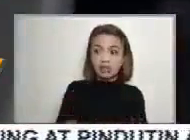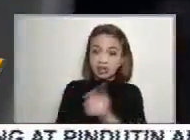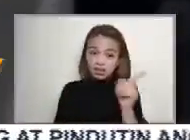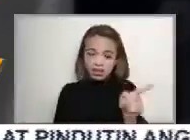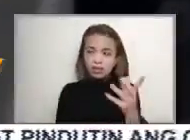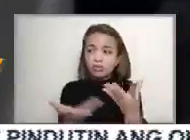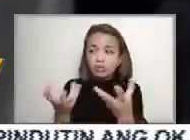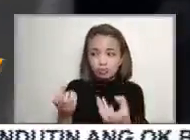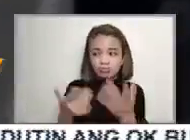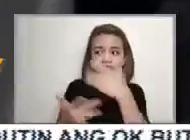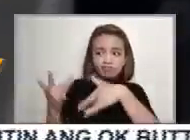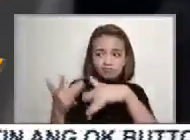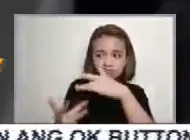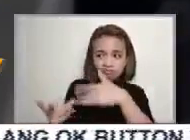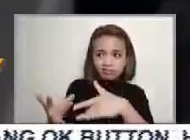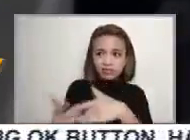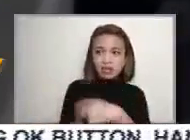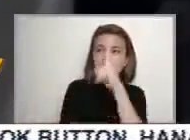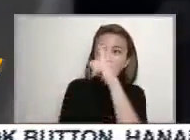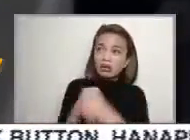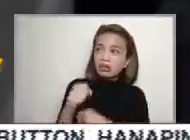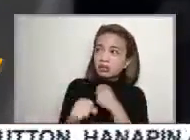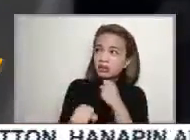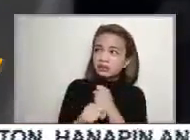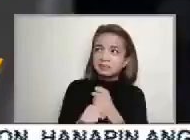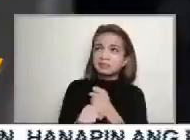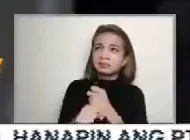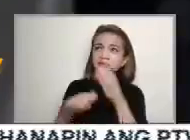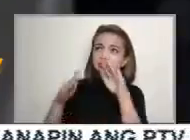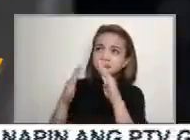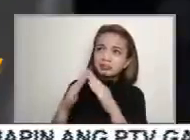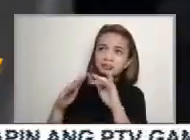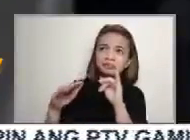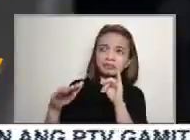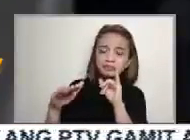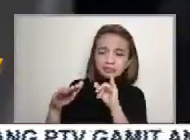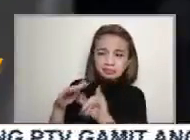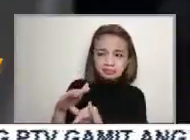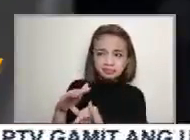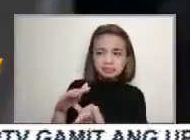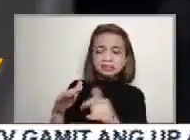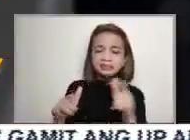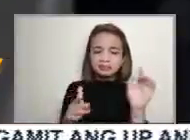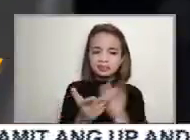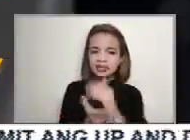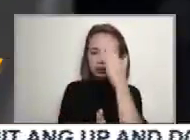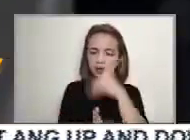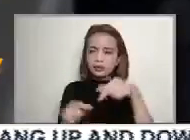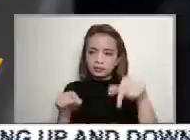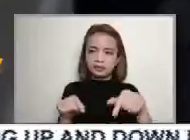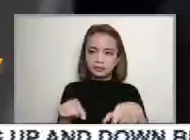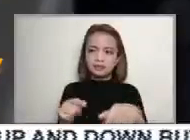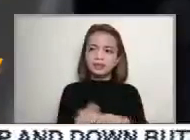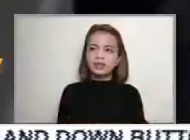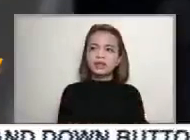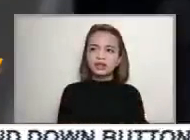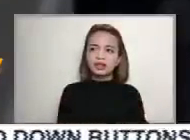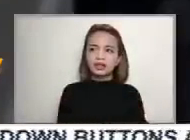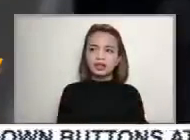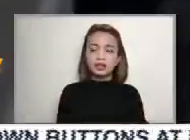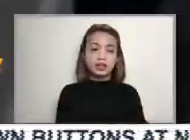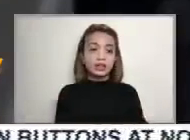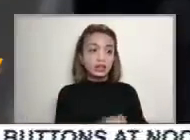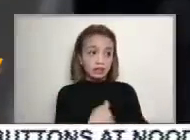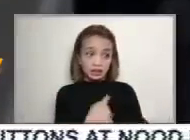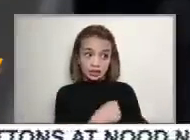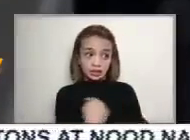ang presyo ng langis sa bansa. Ayon po sa abiso ng mga kumpanya ng langis, inaasahang tataas ng 1